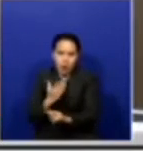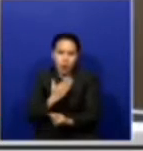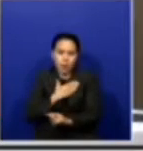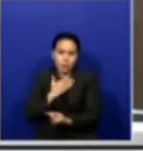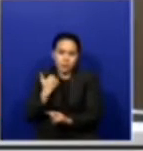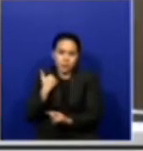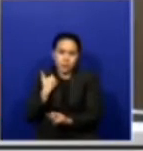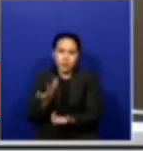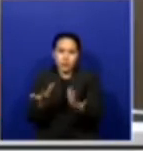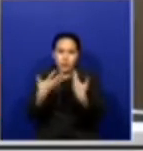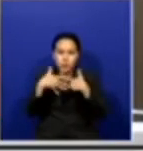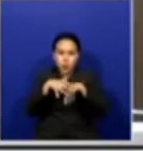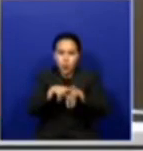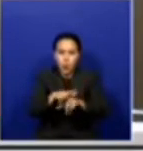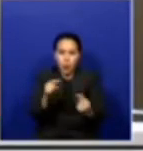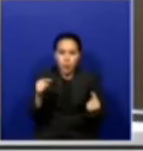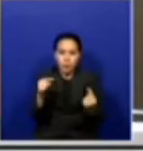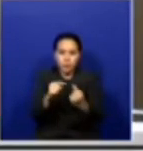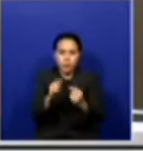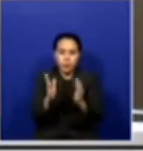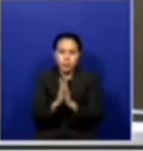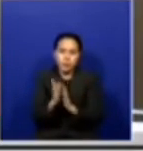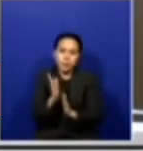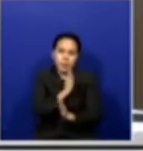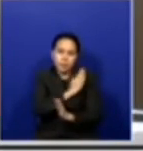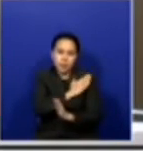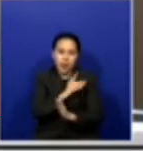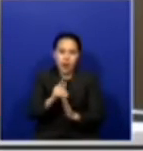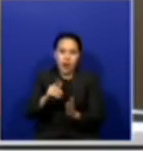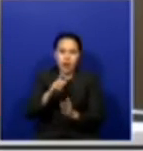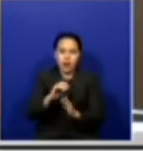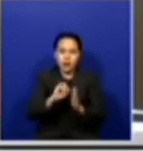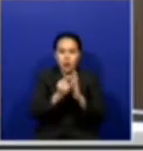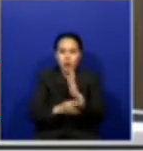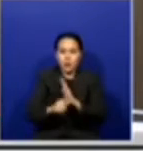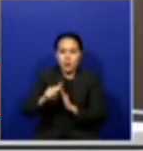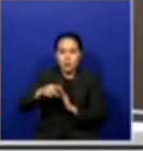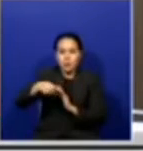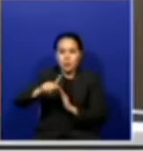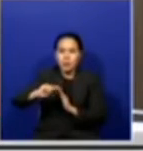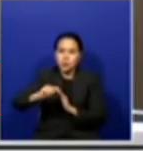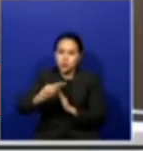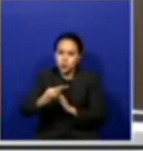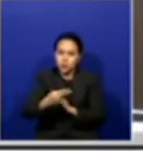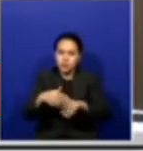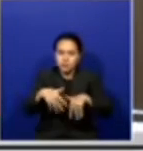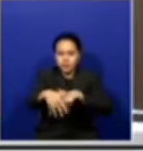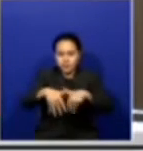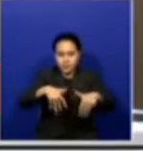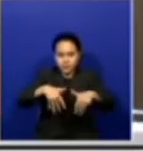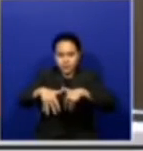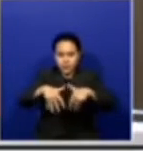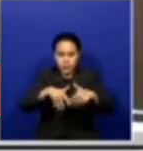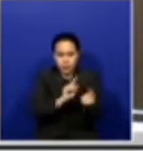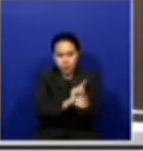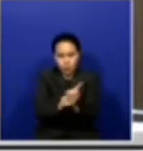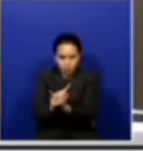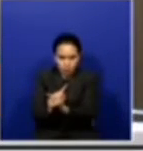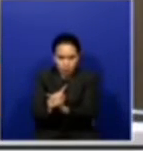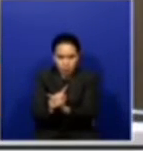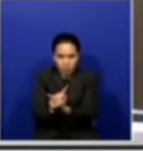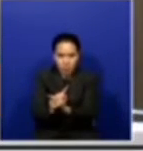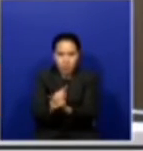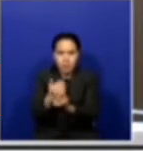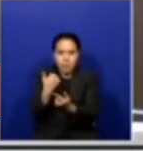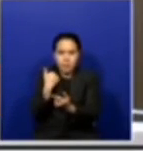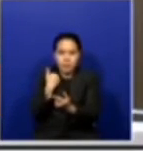กับท่านเจ้าคณะจังหวัดปทุมธานีนะฮะได้ลงพบปะพี่น้องประชาชนซึ่งในเขตปทุมธานีเนี่ยมีพี่น้องที่ลำบากย